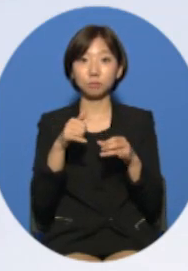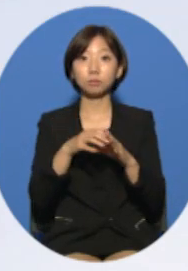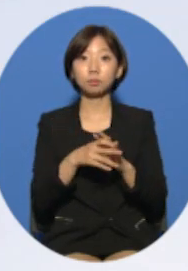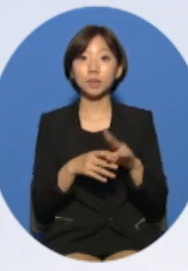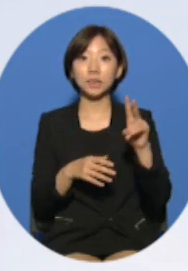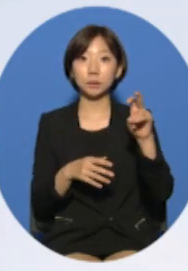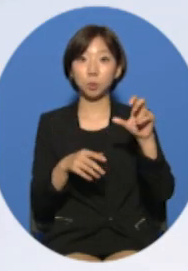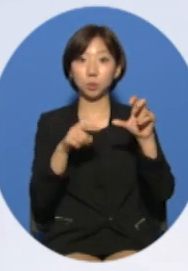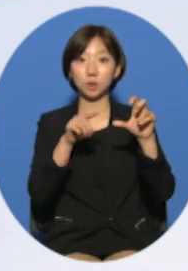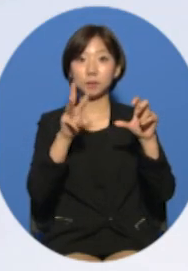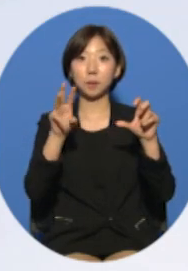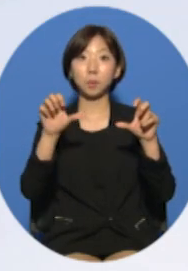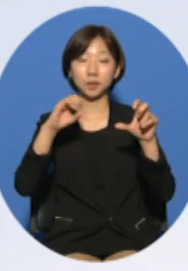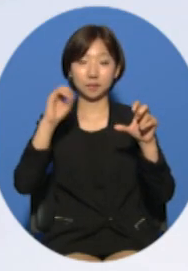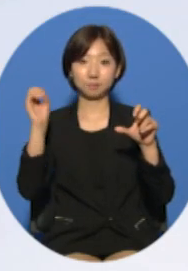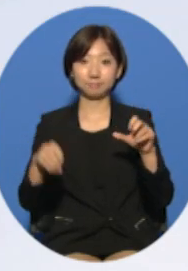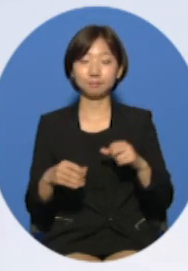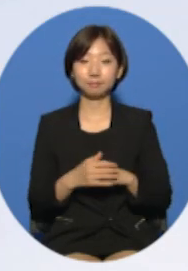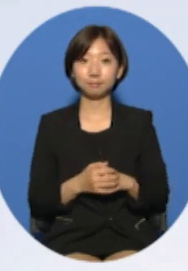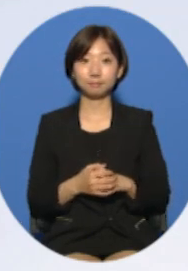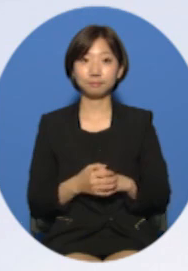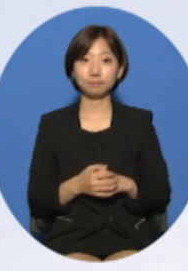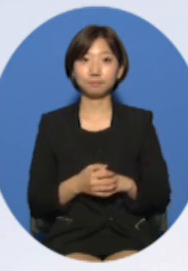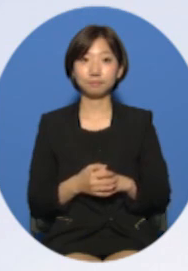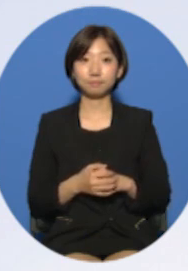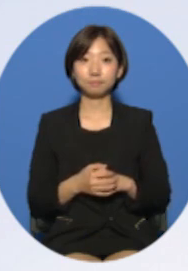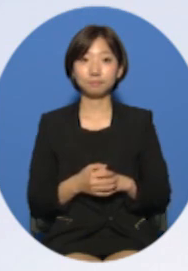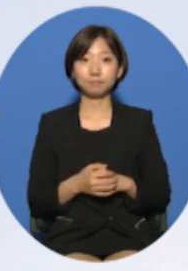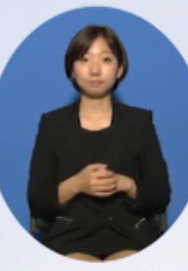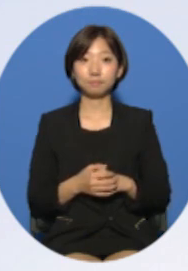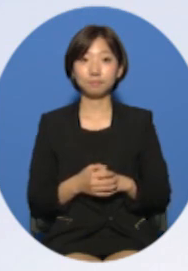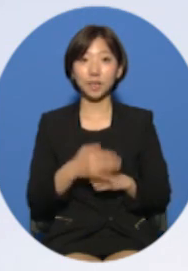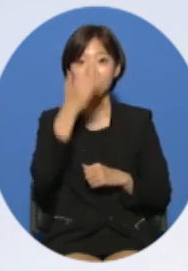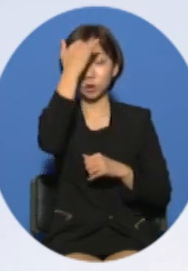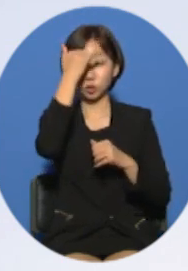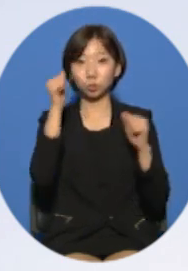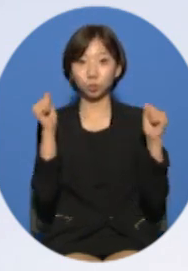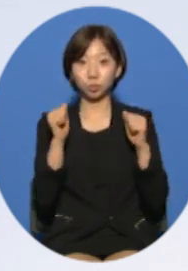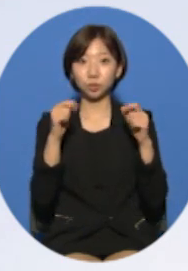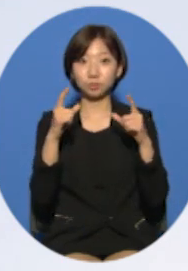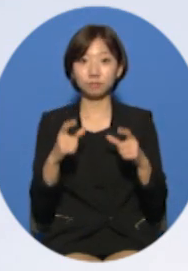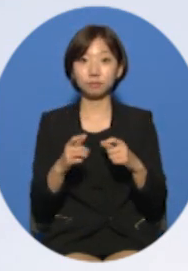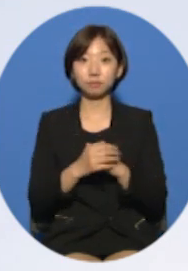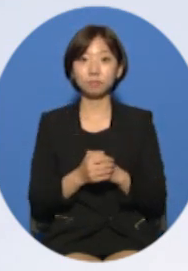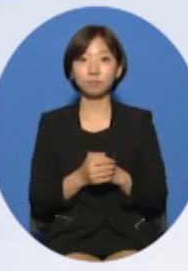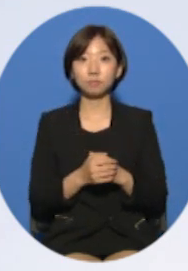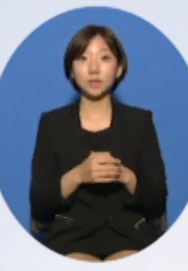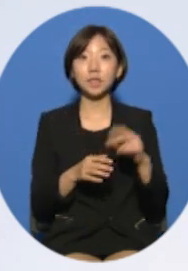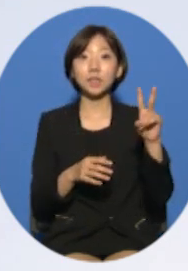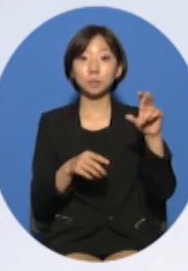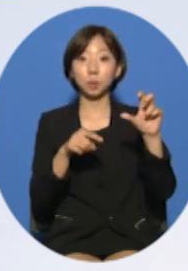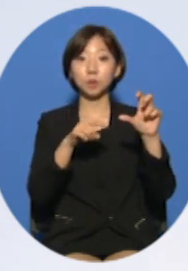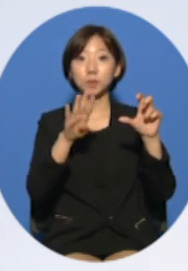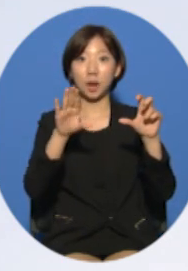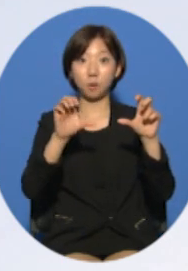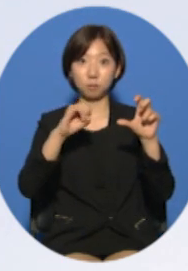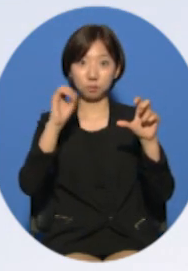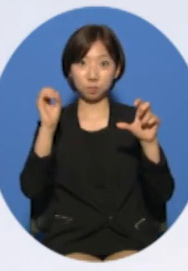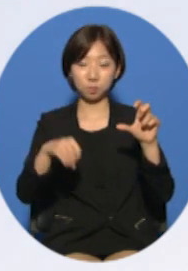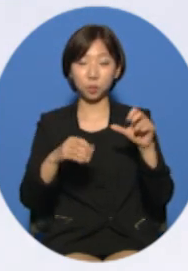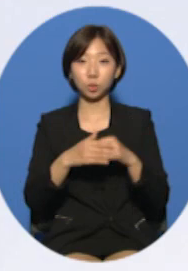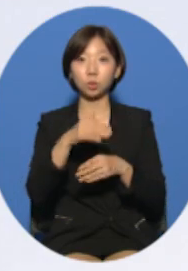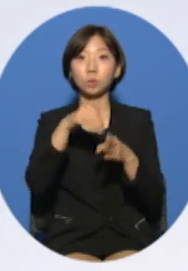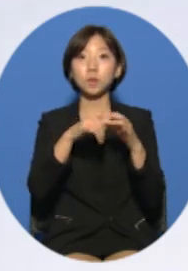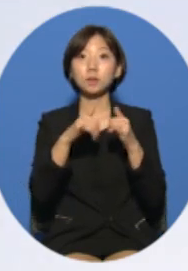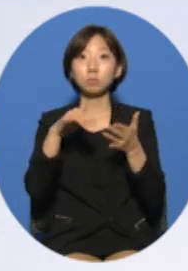투표율은 25.35%입니다. 다음 충북입니다. 사전투표율 25.45% 기록했고요.